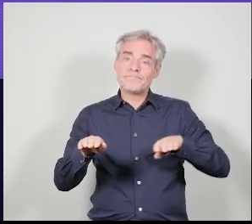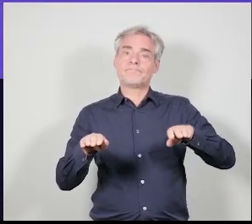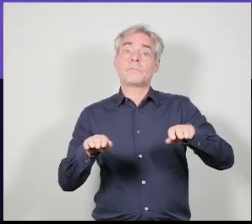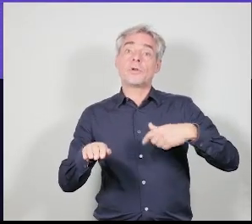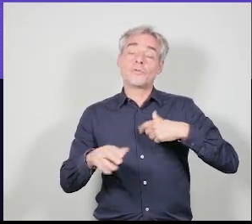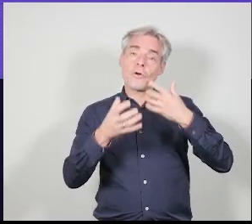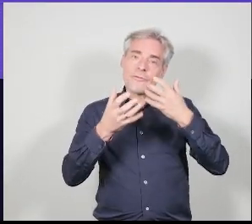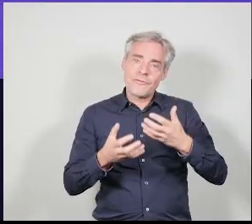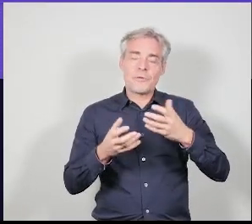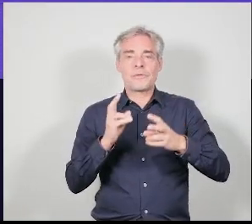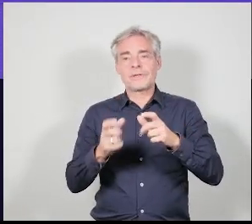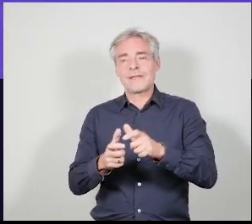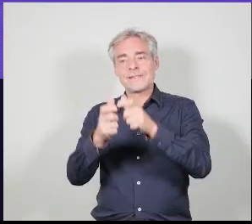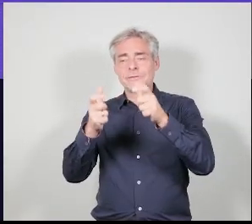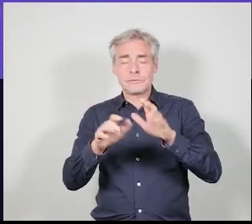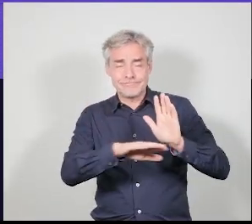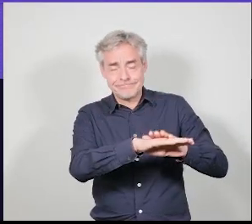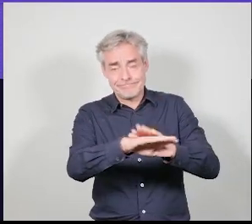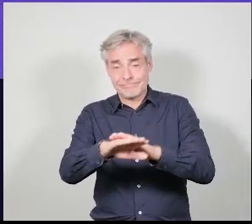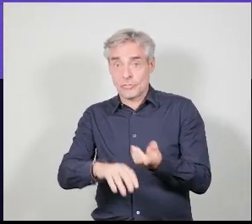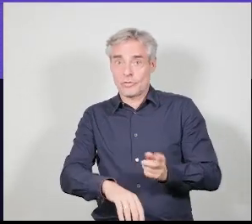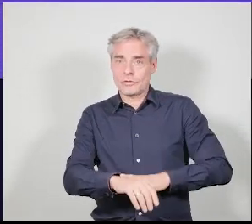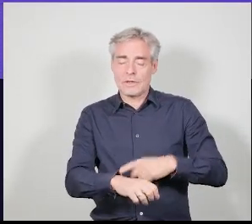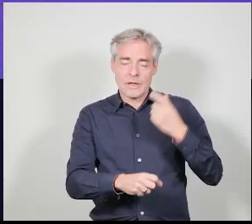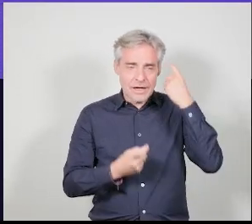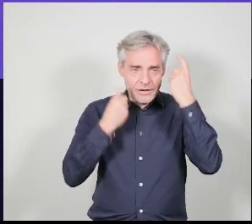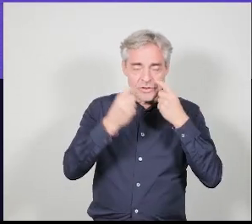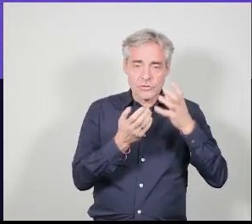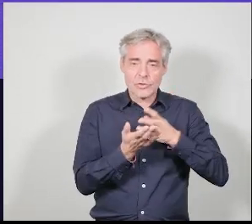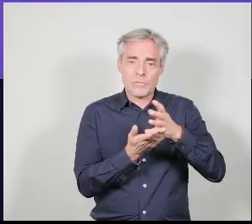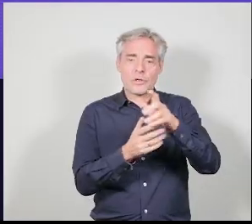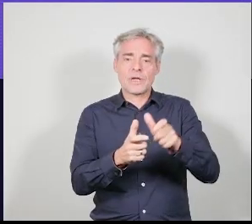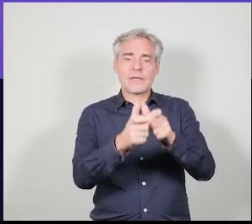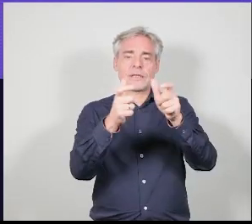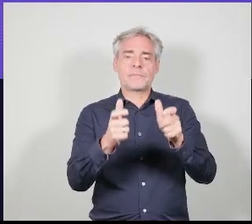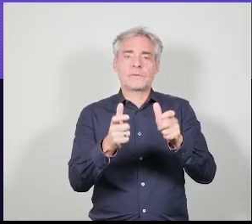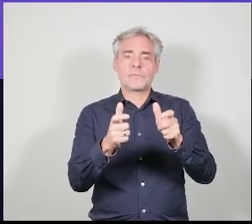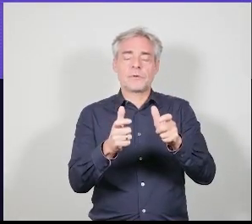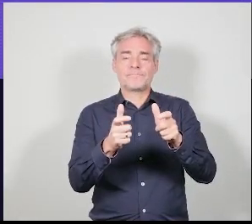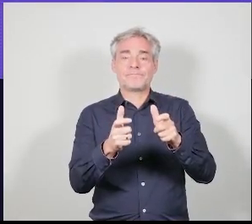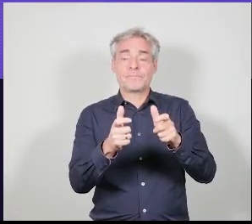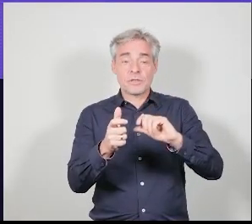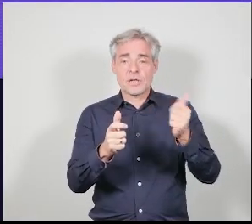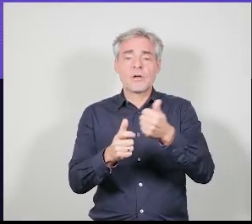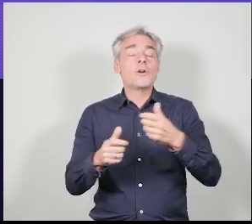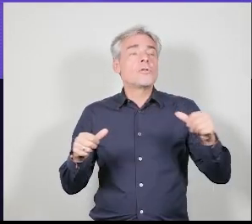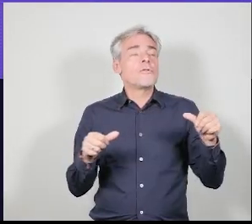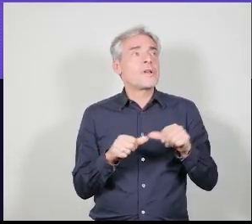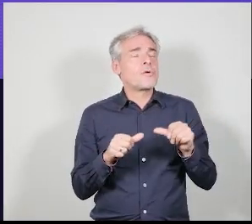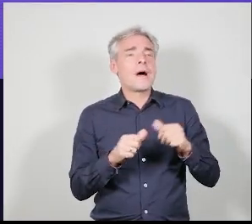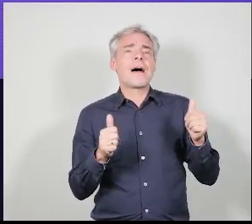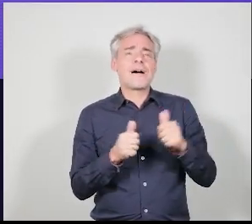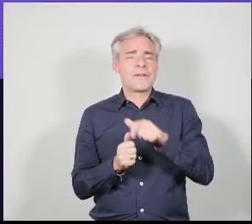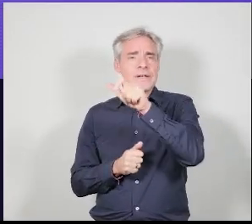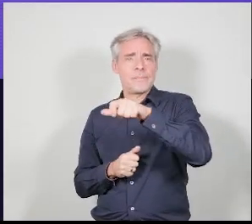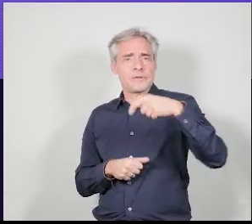envie d'inviter les structures à faire dès maintenant, c'est travailler sur leur projet d'établissement, leur projet de structure. Qu'est-ce que je veux avec les